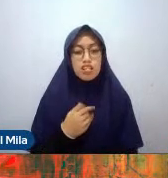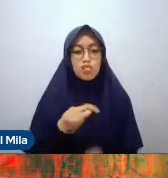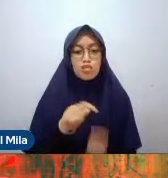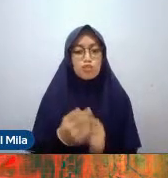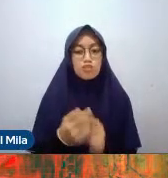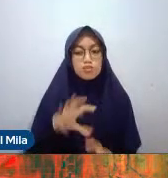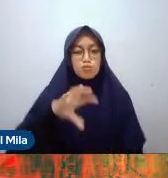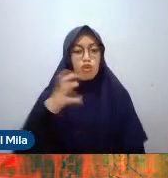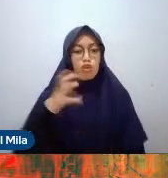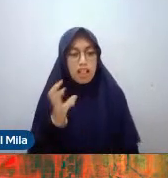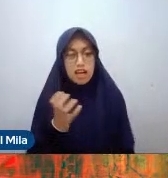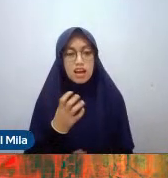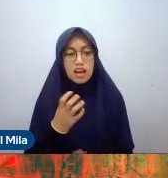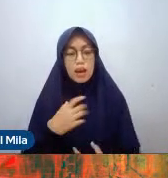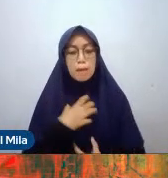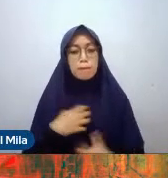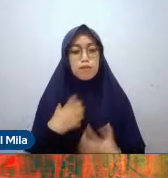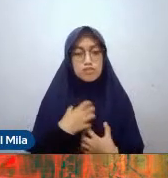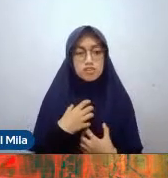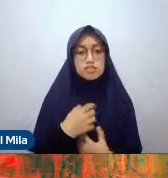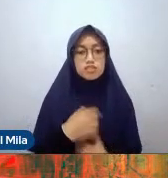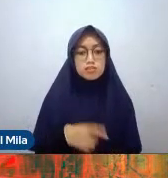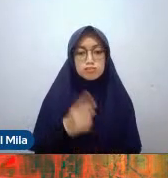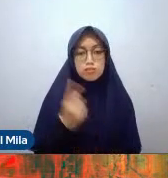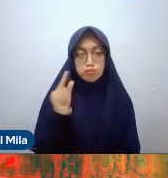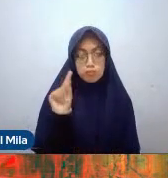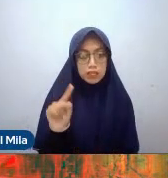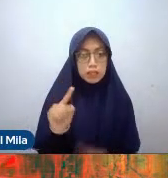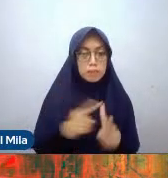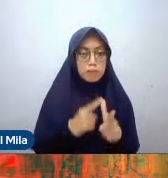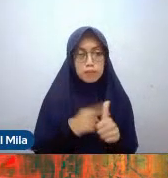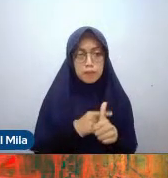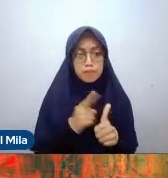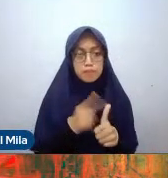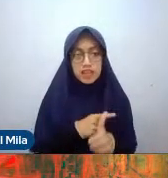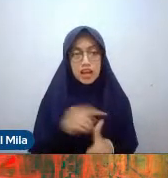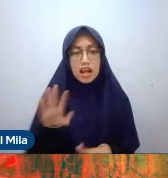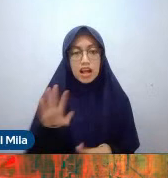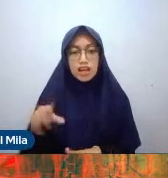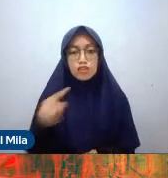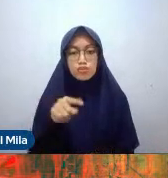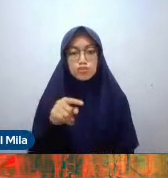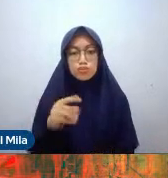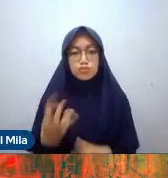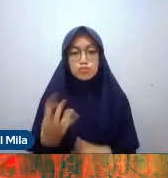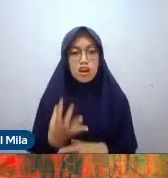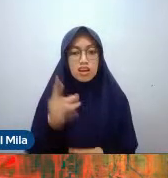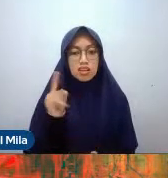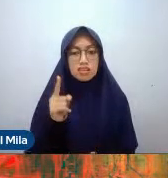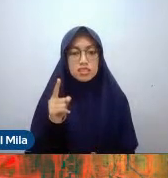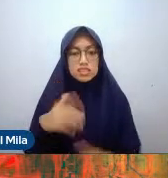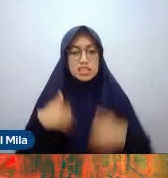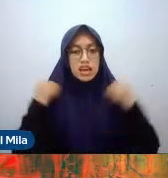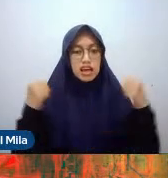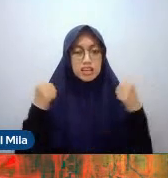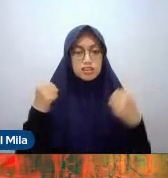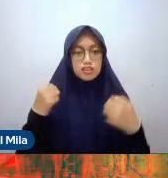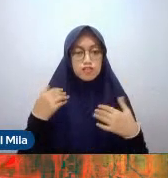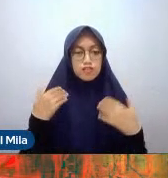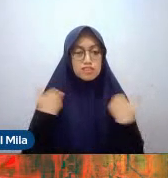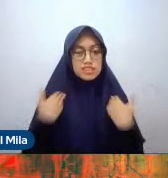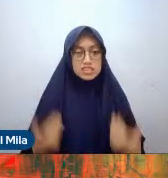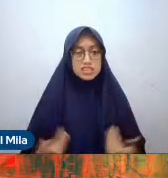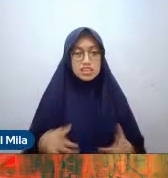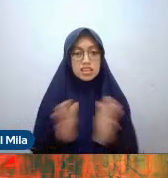mengelola emosi, anak itu berpeluang untuk sehat, tidak saja secara fisik maupun secara psikologis. Nah, kalau secara